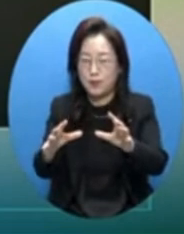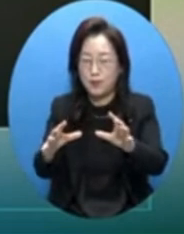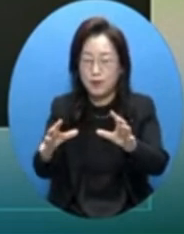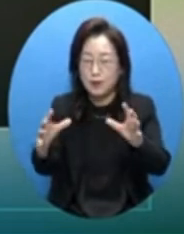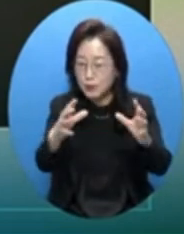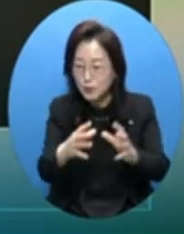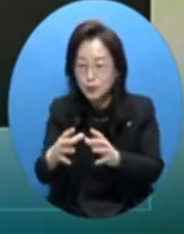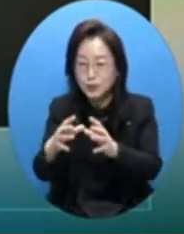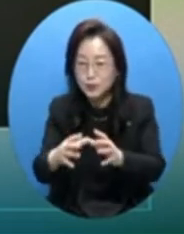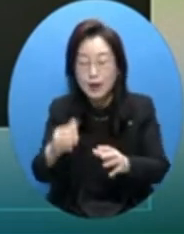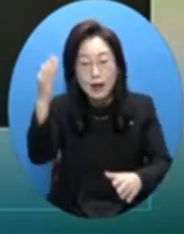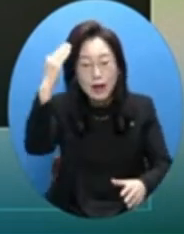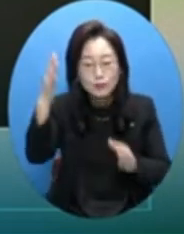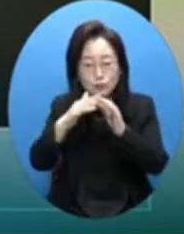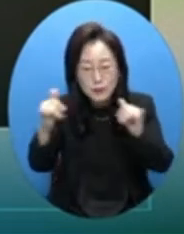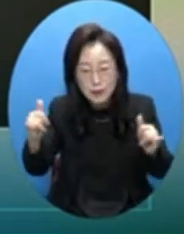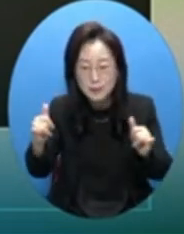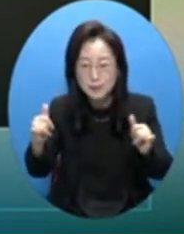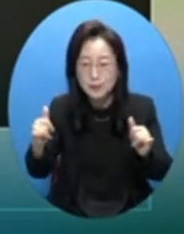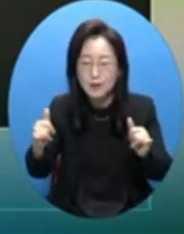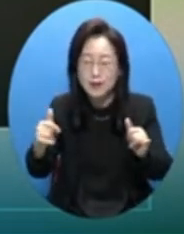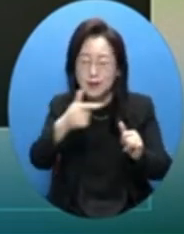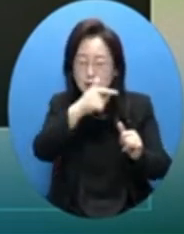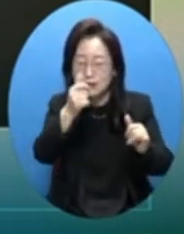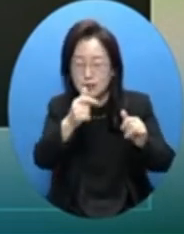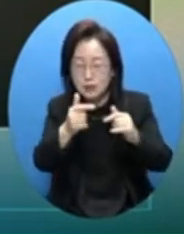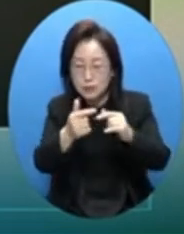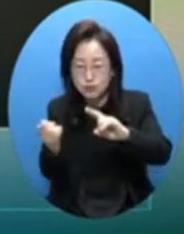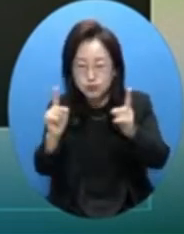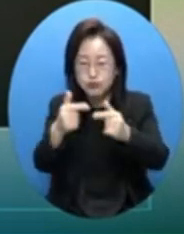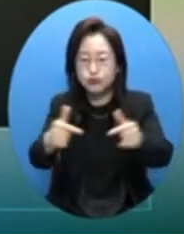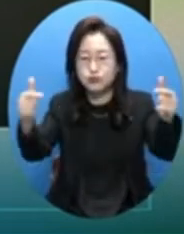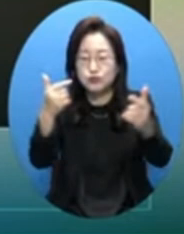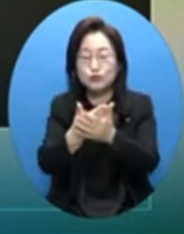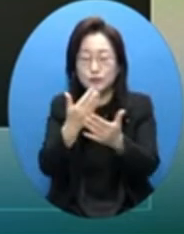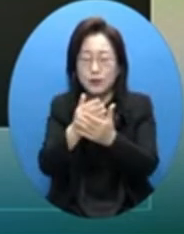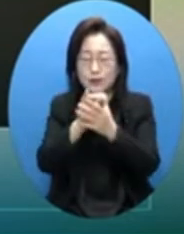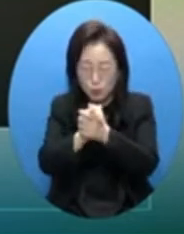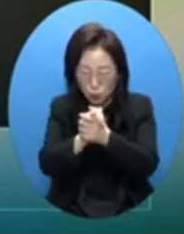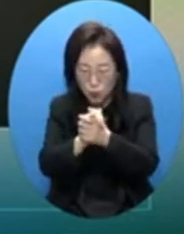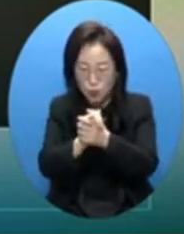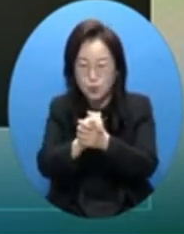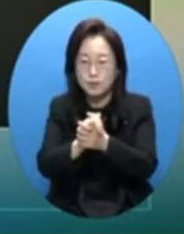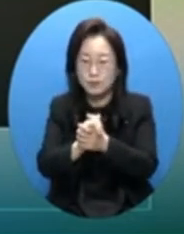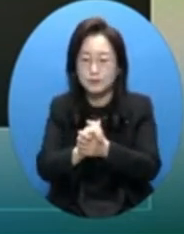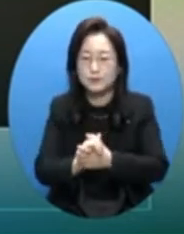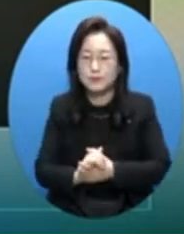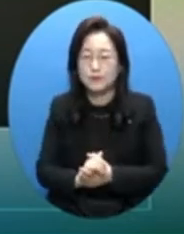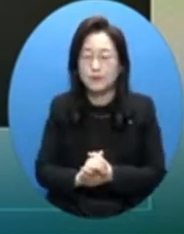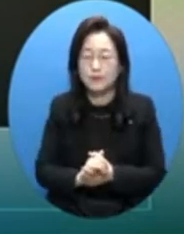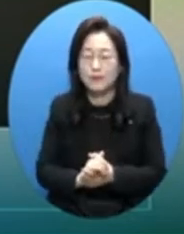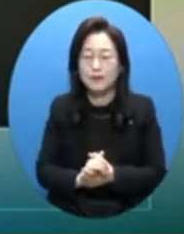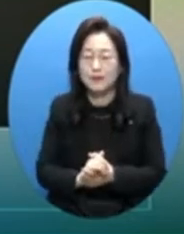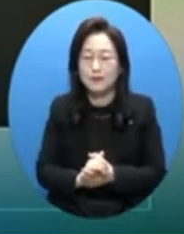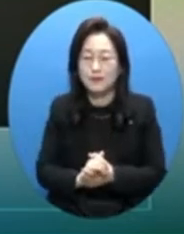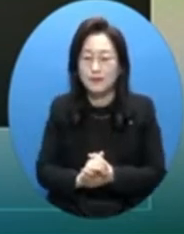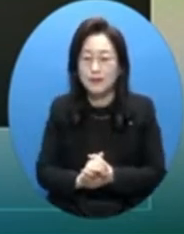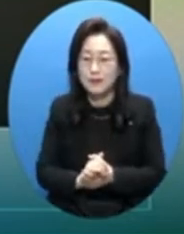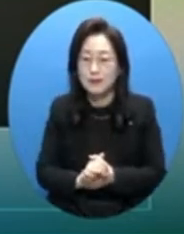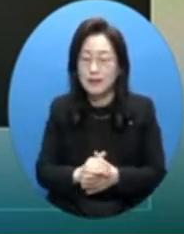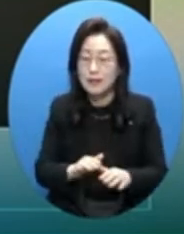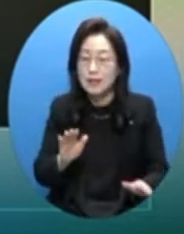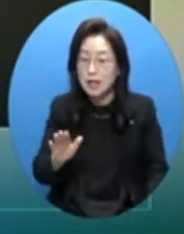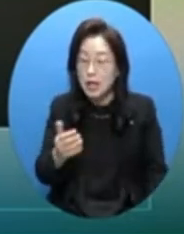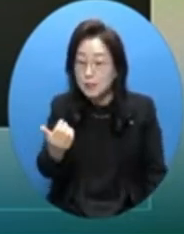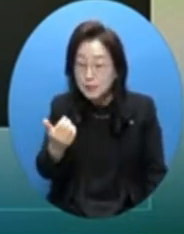우리 한국인들 사이에 하나님께서 큰 붕을 허락해 달라고 기도를 갖게 되었습니다 그런데 미리